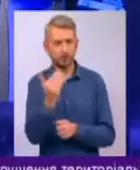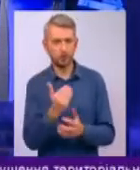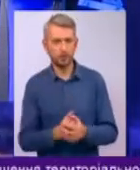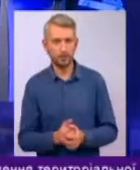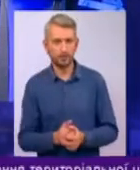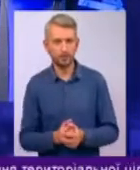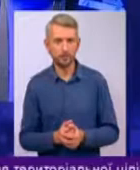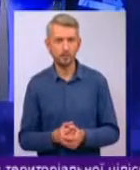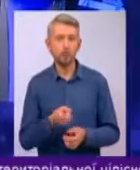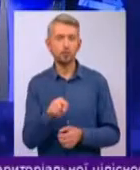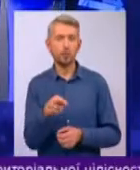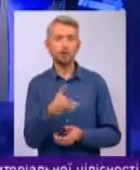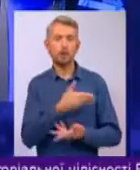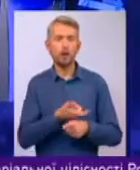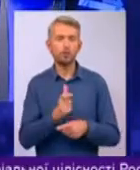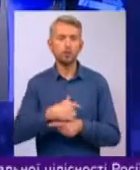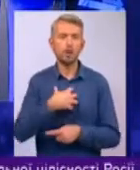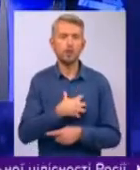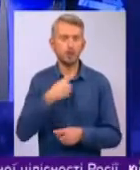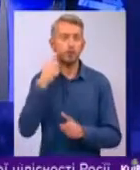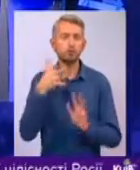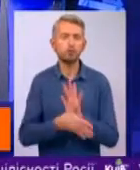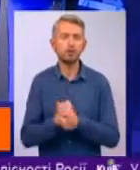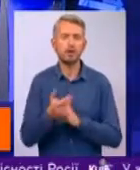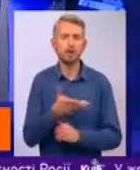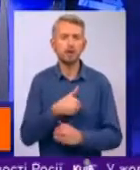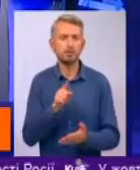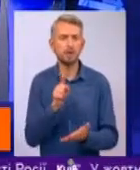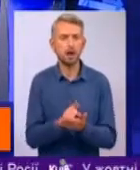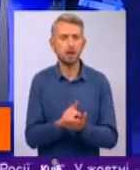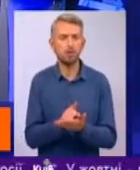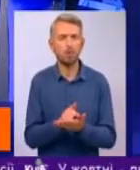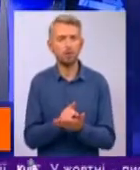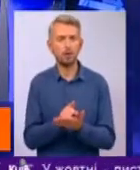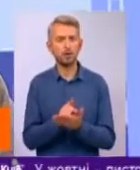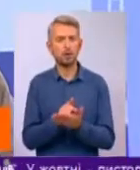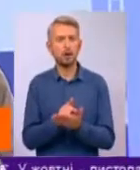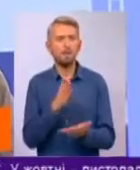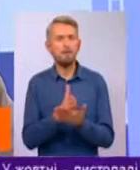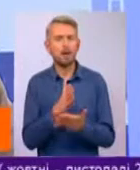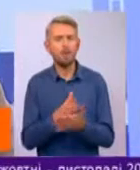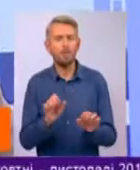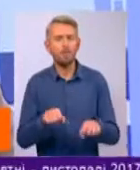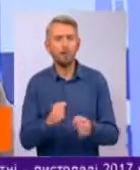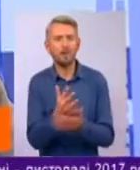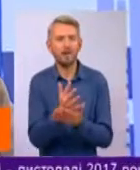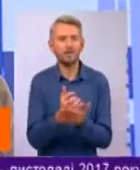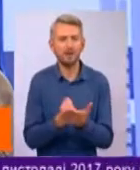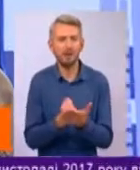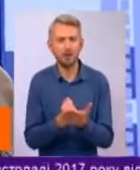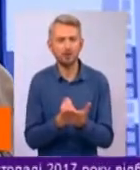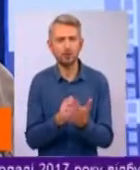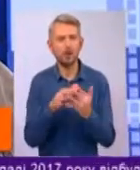То для нас дуже важливо зрозуміти, наскільки ми маємо а потенціал цієї запасу тих